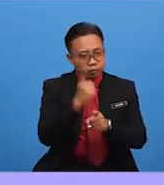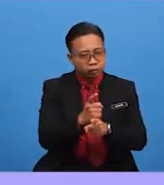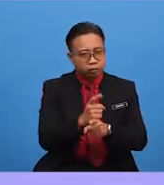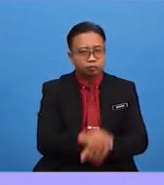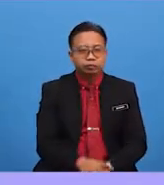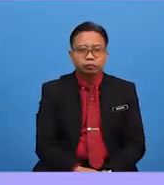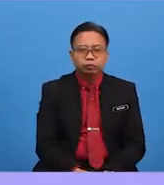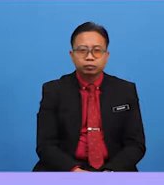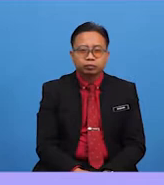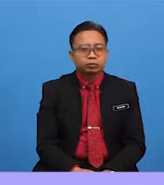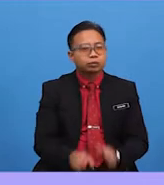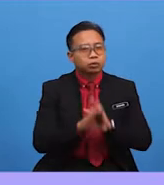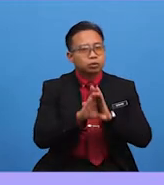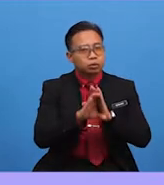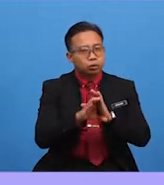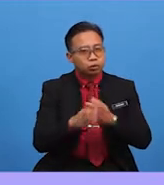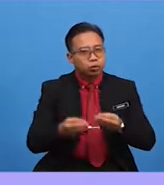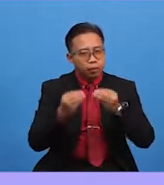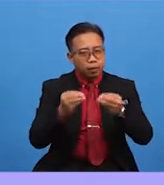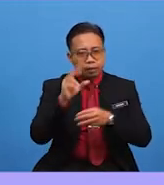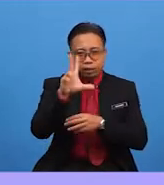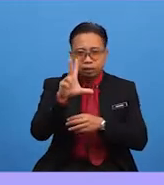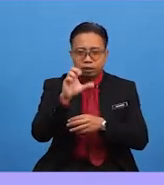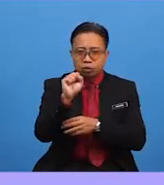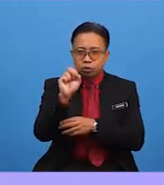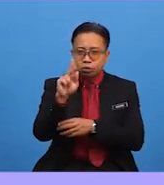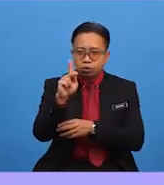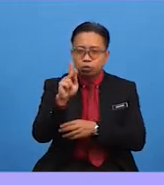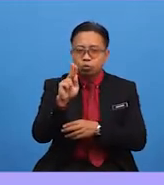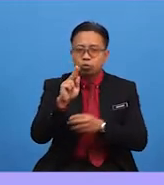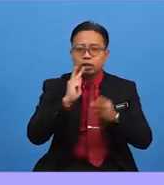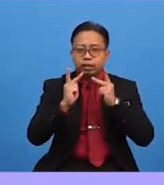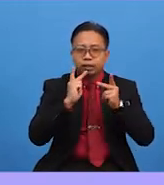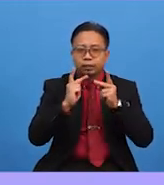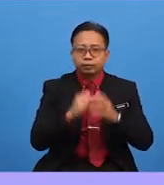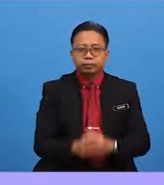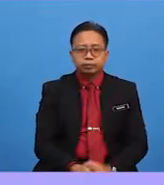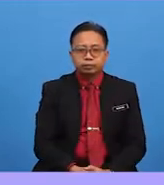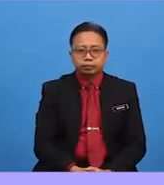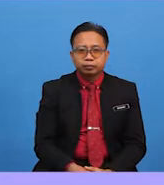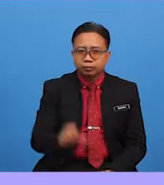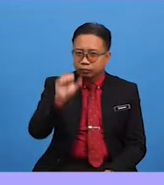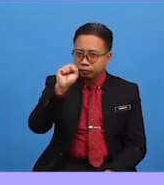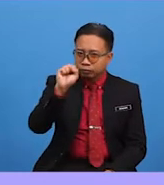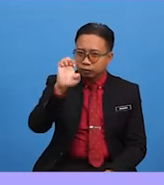betul tu. Contoh bagi tiga suku kata ialah